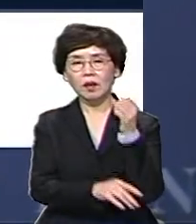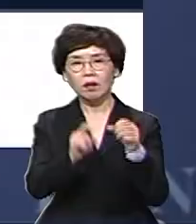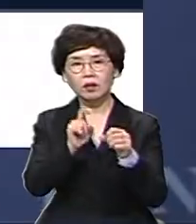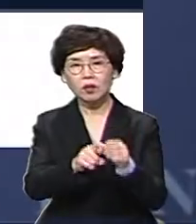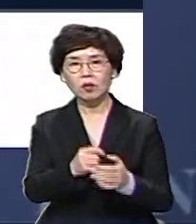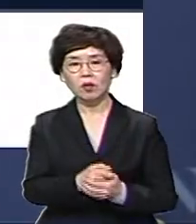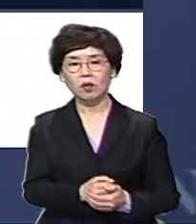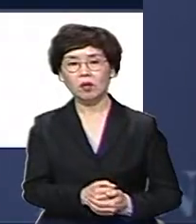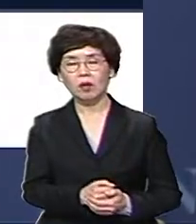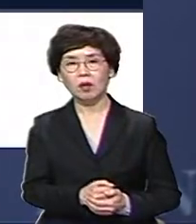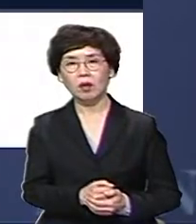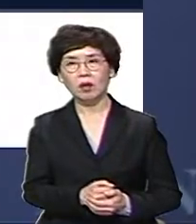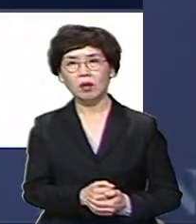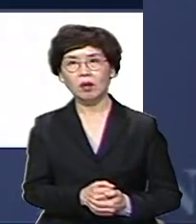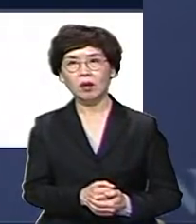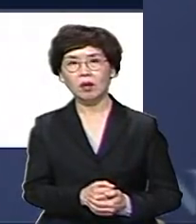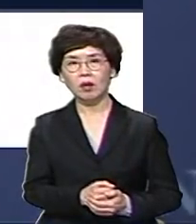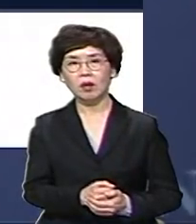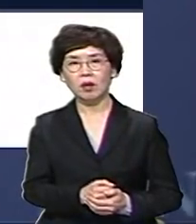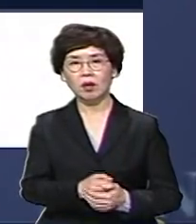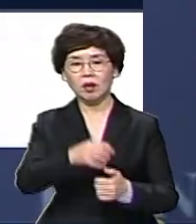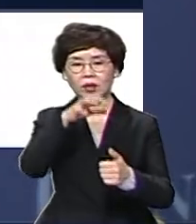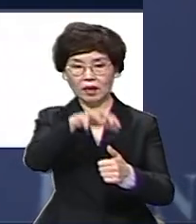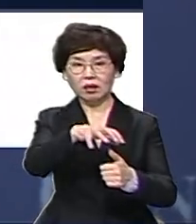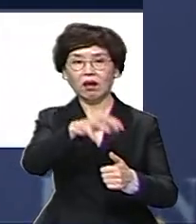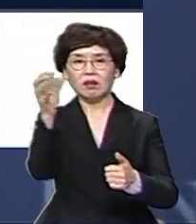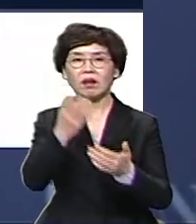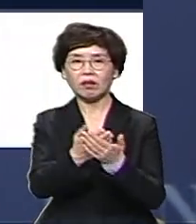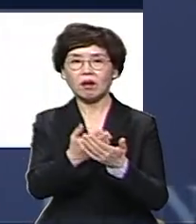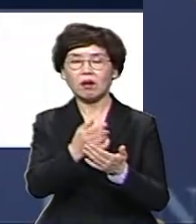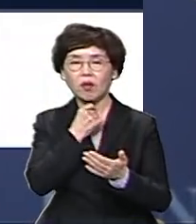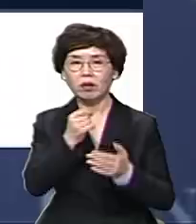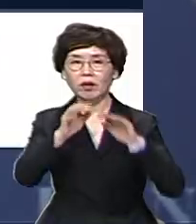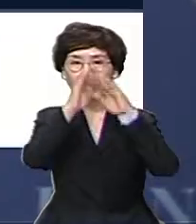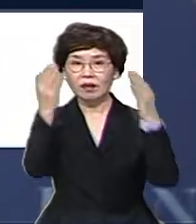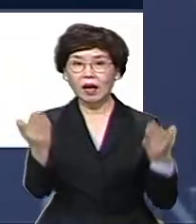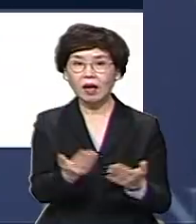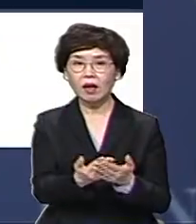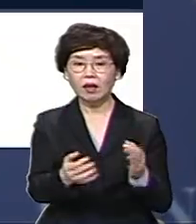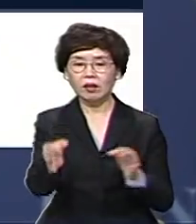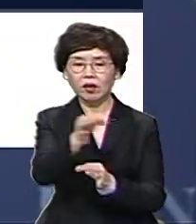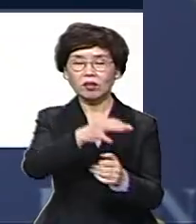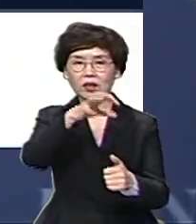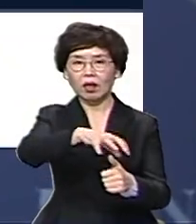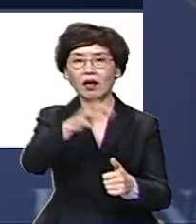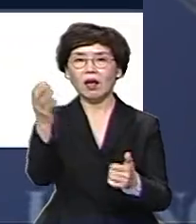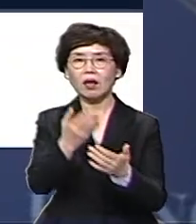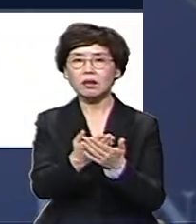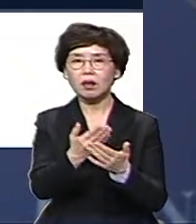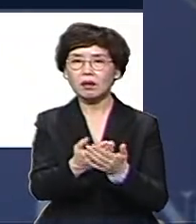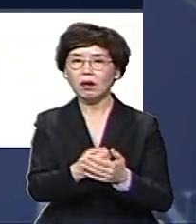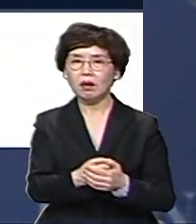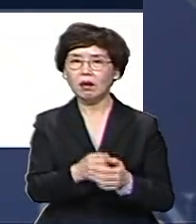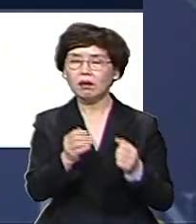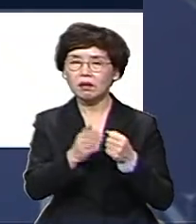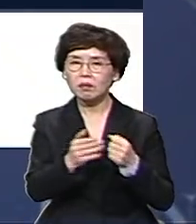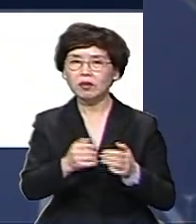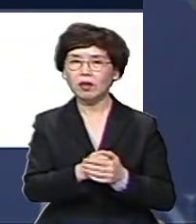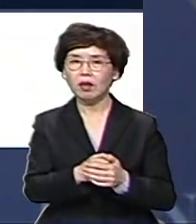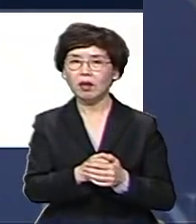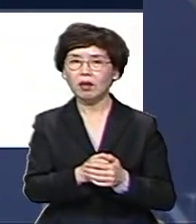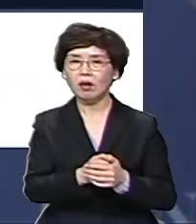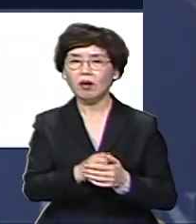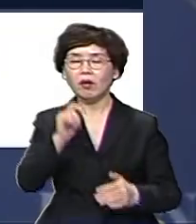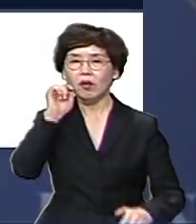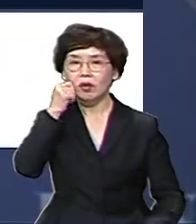Basically, they wanted the sanctions lifted. 제재 해제를 원했습니다. 그리고 전체를 다 해제해 달라. 그래서